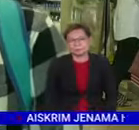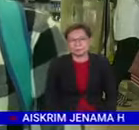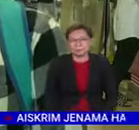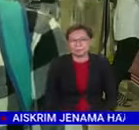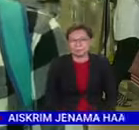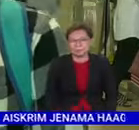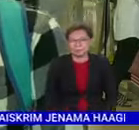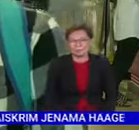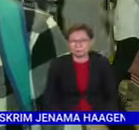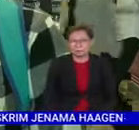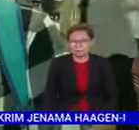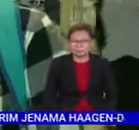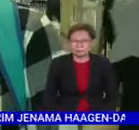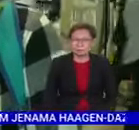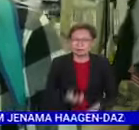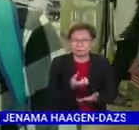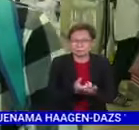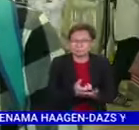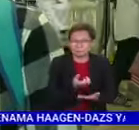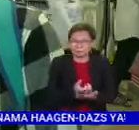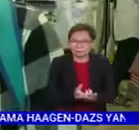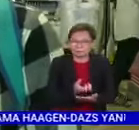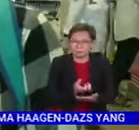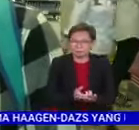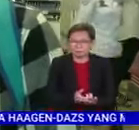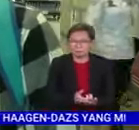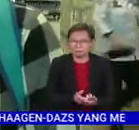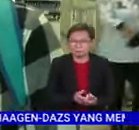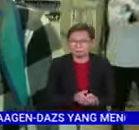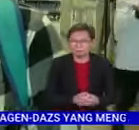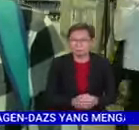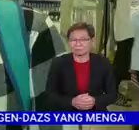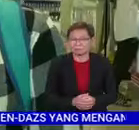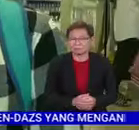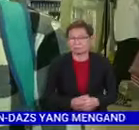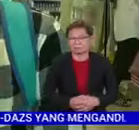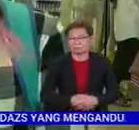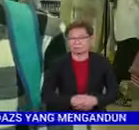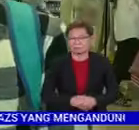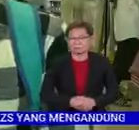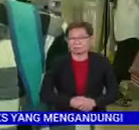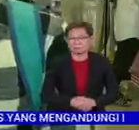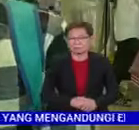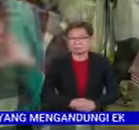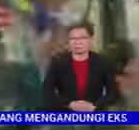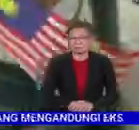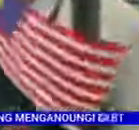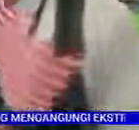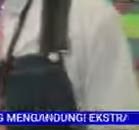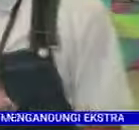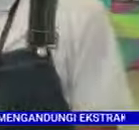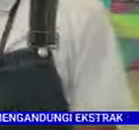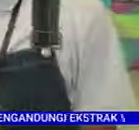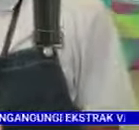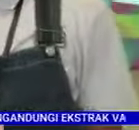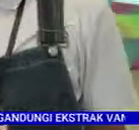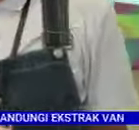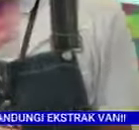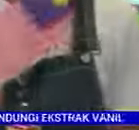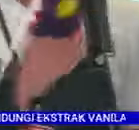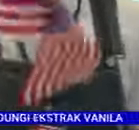Pakai IT, pakai ekonomi, jago sukan dan juga jutawan.